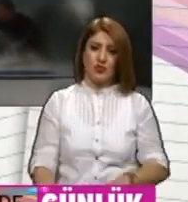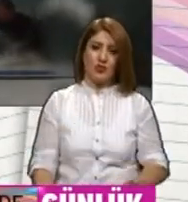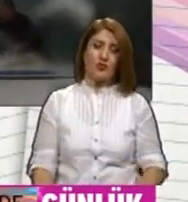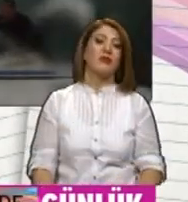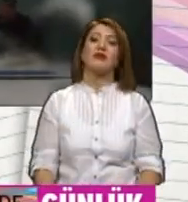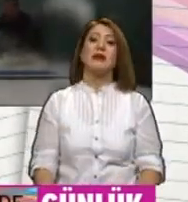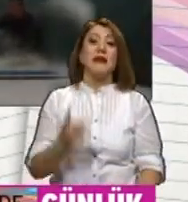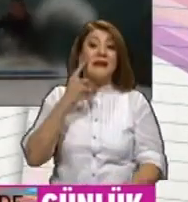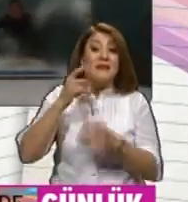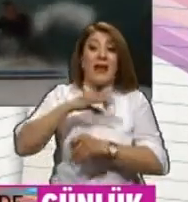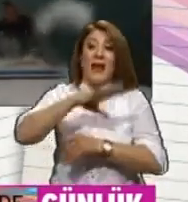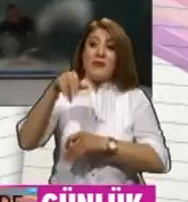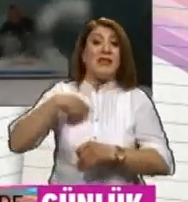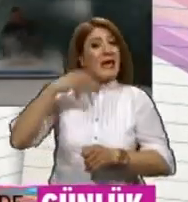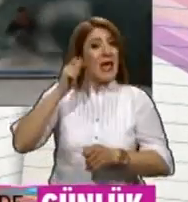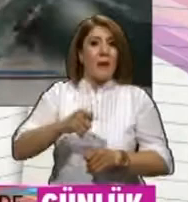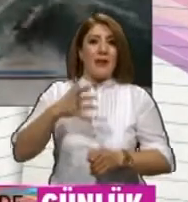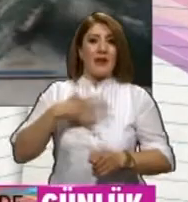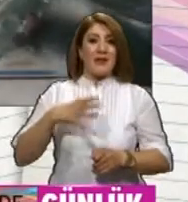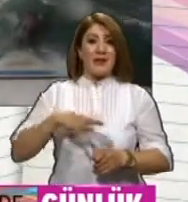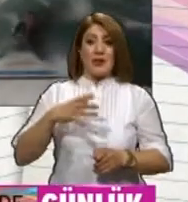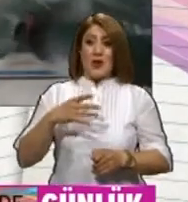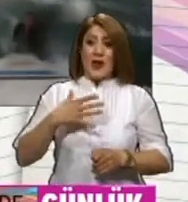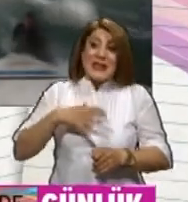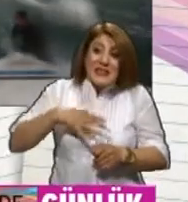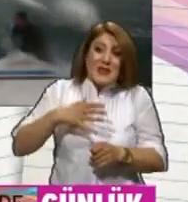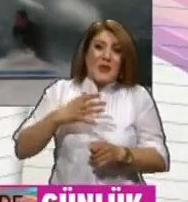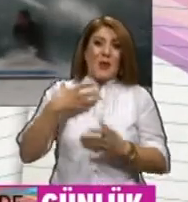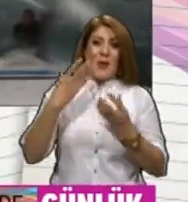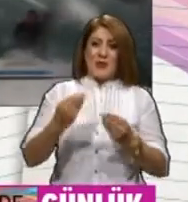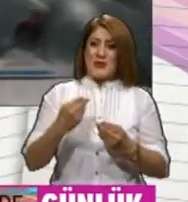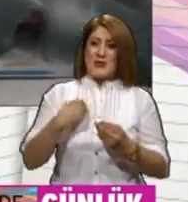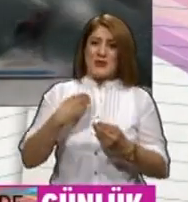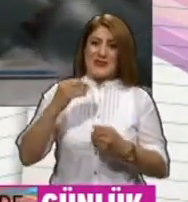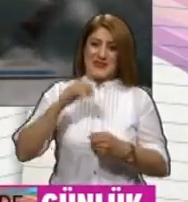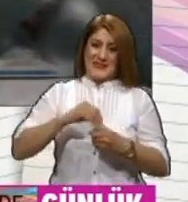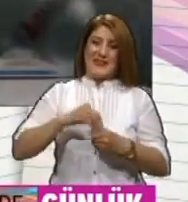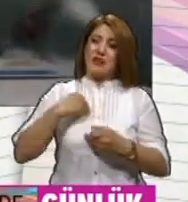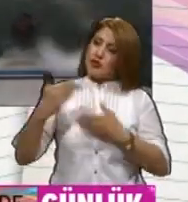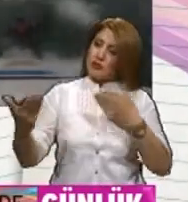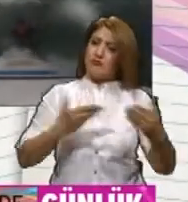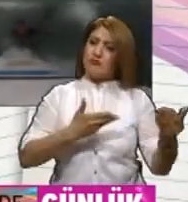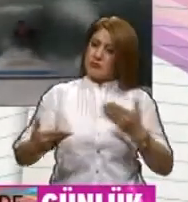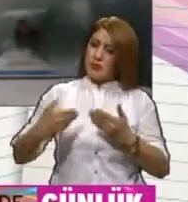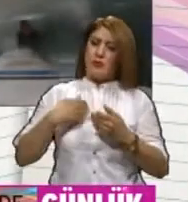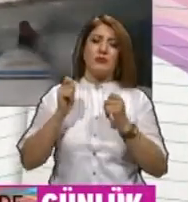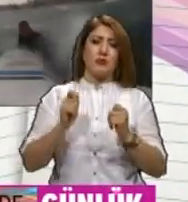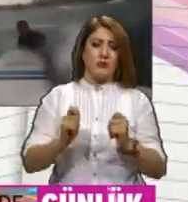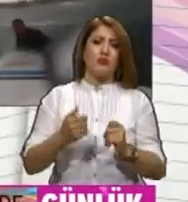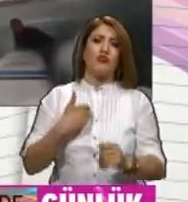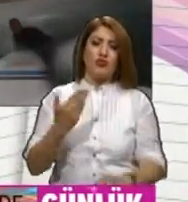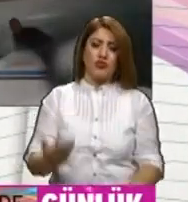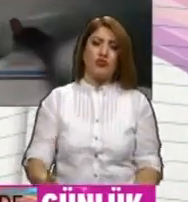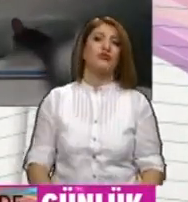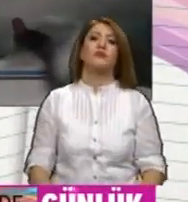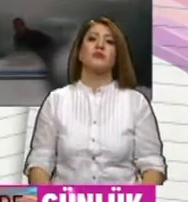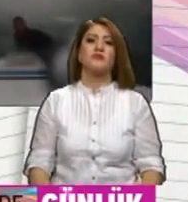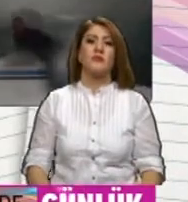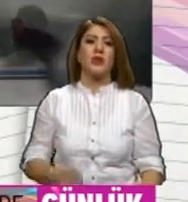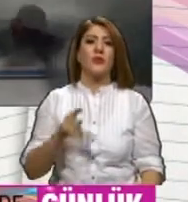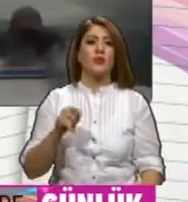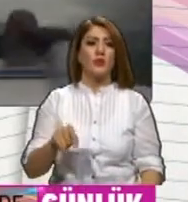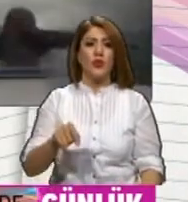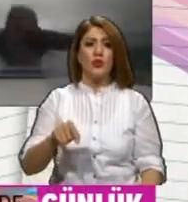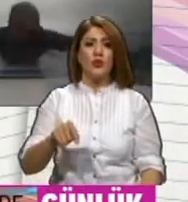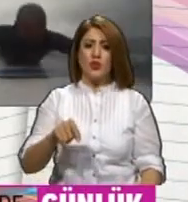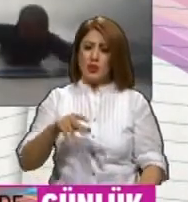insanlar yapabilsin diye, ilgi duysunlar, gelişsin bu spor adına. Zor bir şey mi board yapmak? Yani onun bir dinamiği var anladığım kadarıyla,